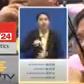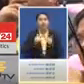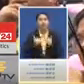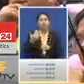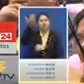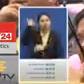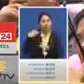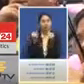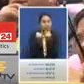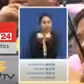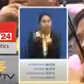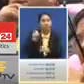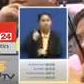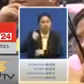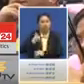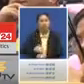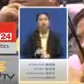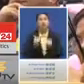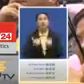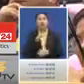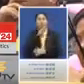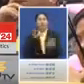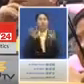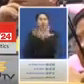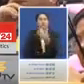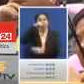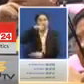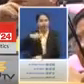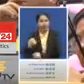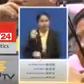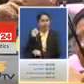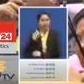ดีตวันนี้ถ้าสังคมไทยมันเข้มแข็ง